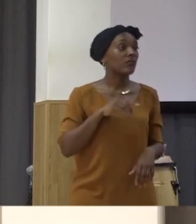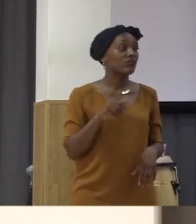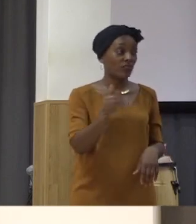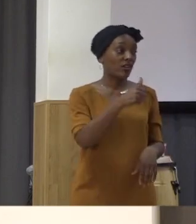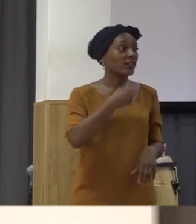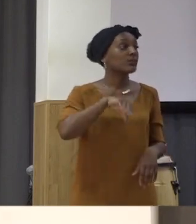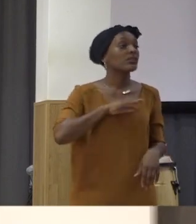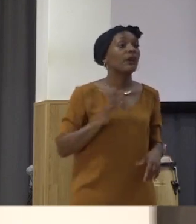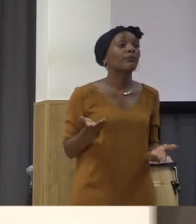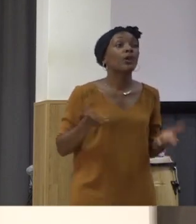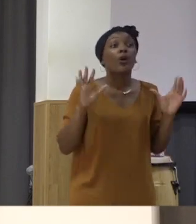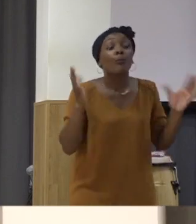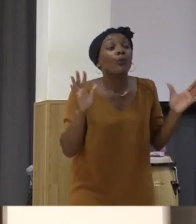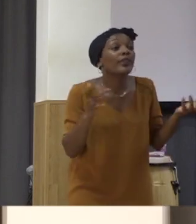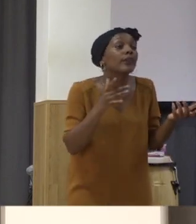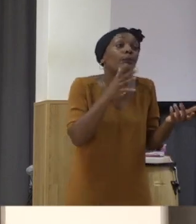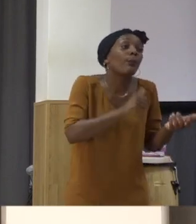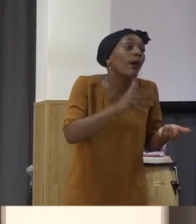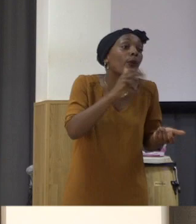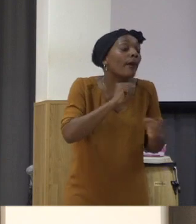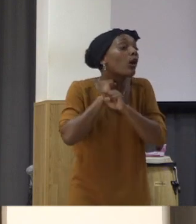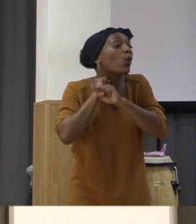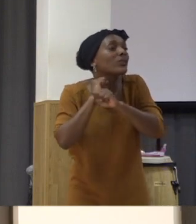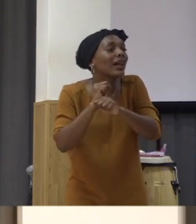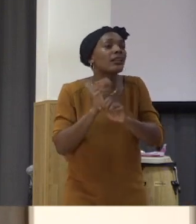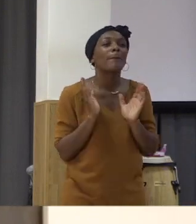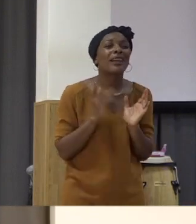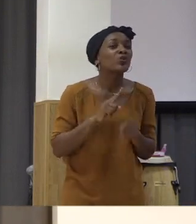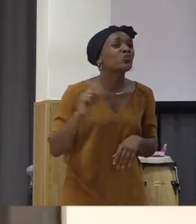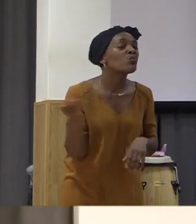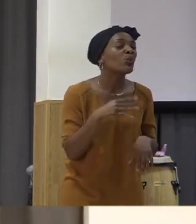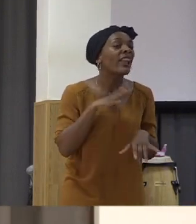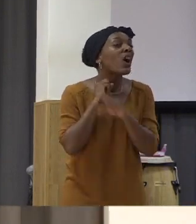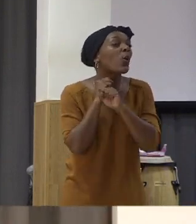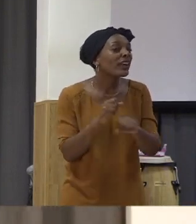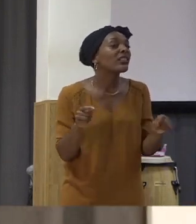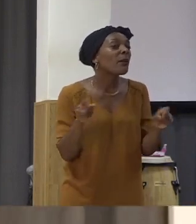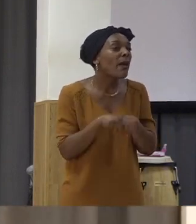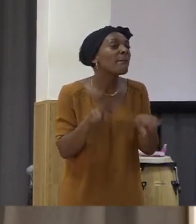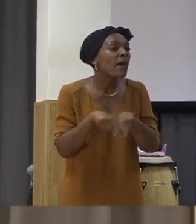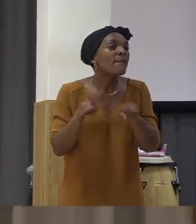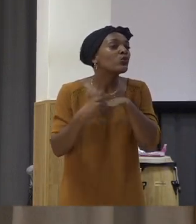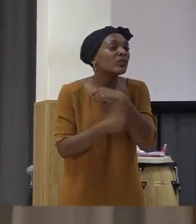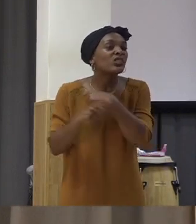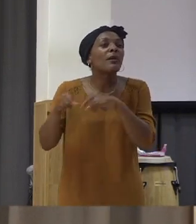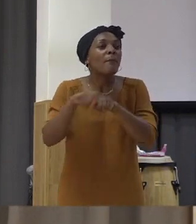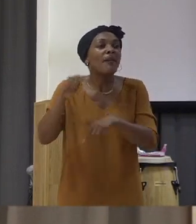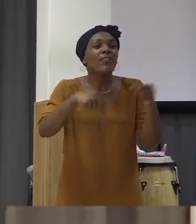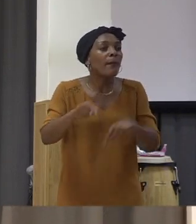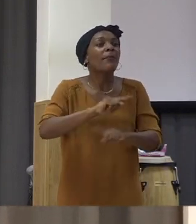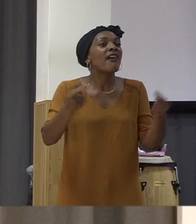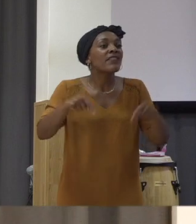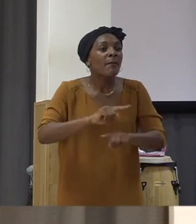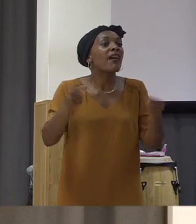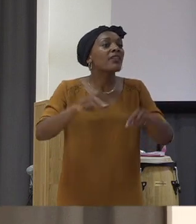que vous avez des obstacles qui font que vous ne pouvez pas. Mais ça m'étonnerait que tout le monde ait des obstacles insurmontables. Et nous ne réalisons